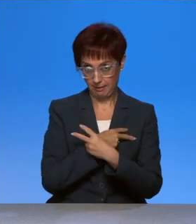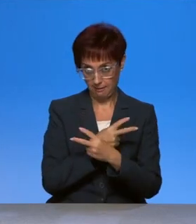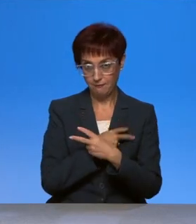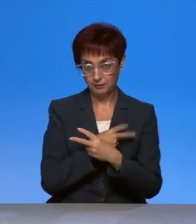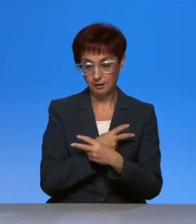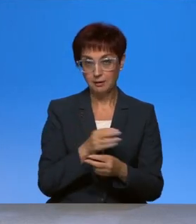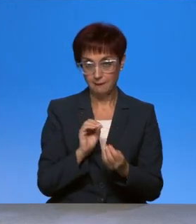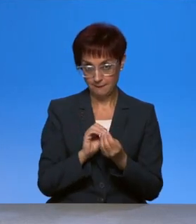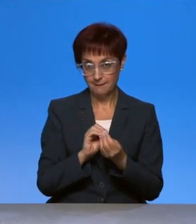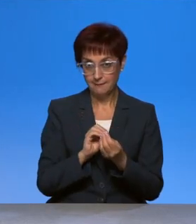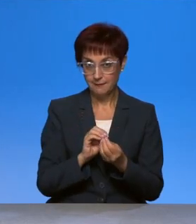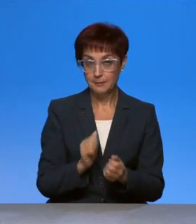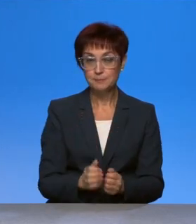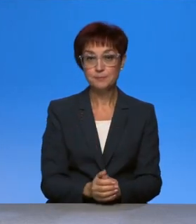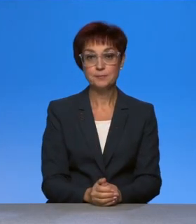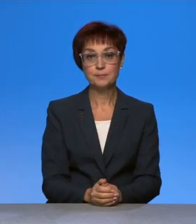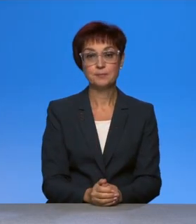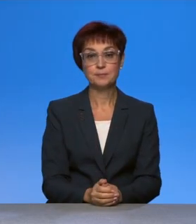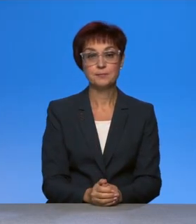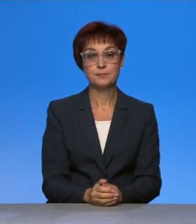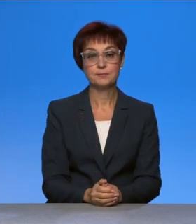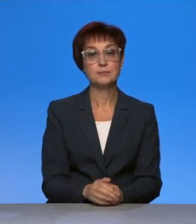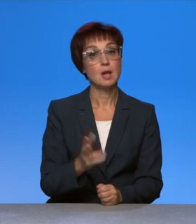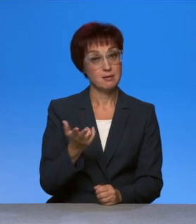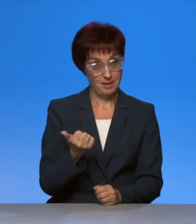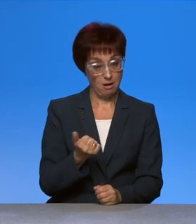зрения, они, да, наивные,